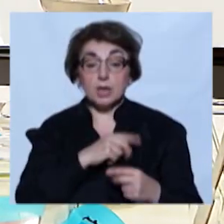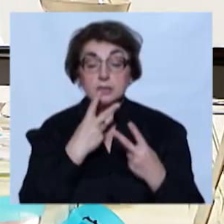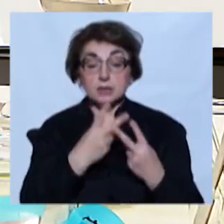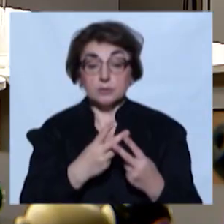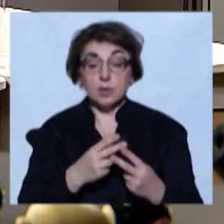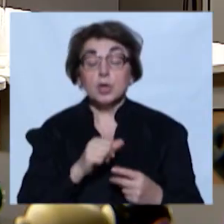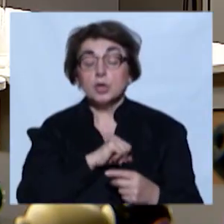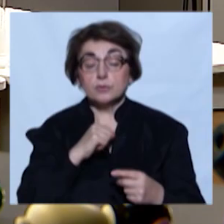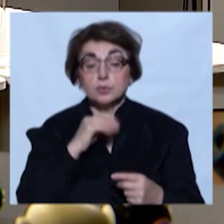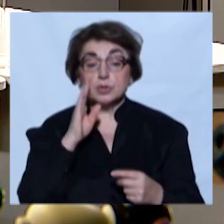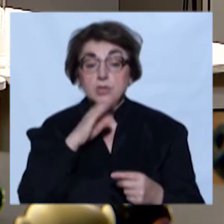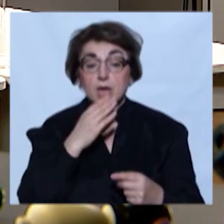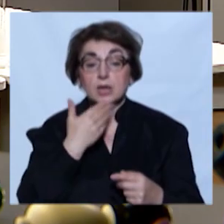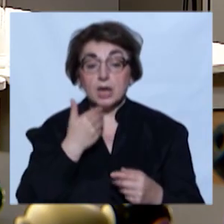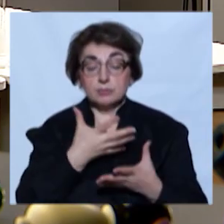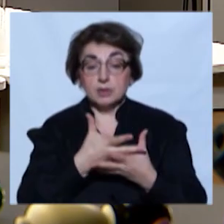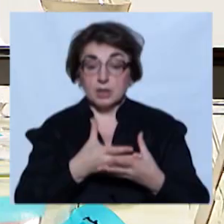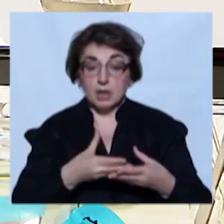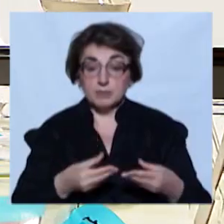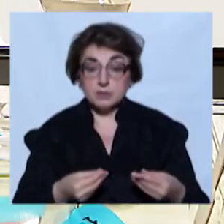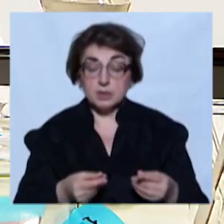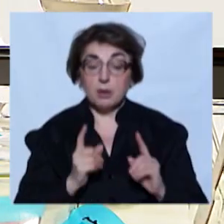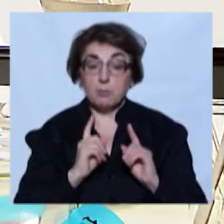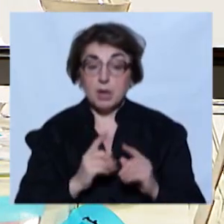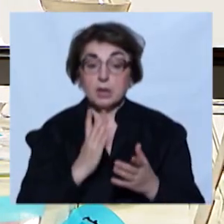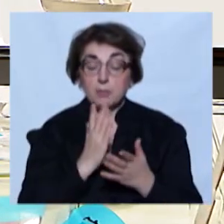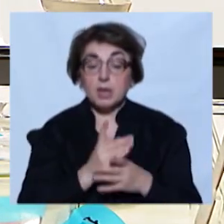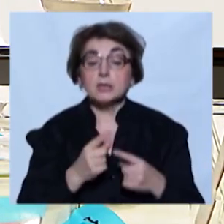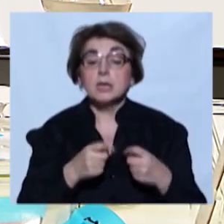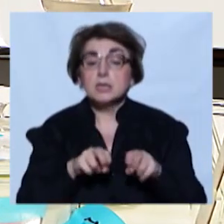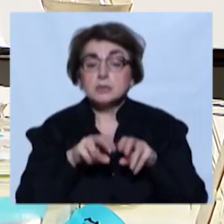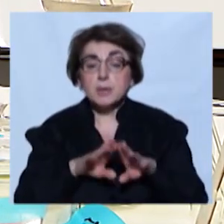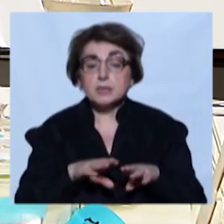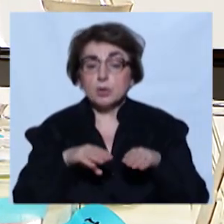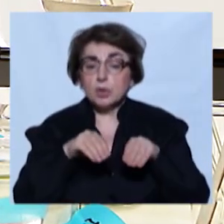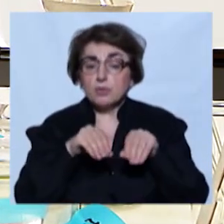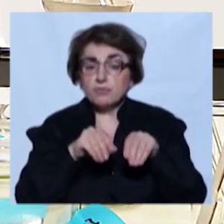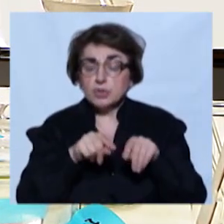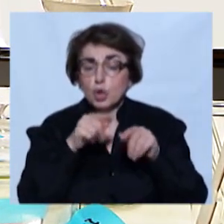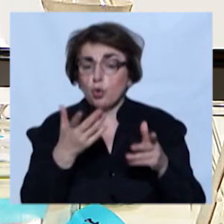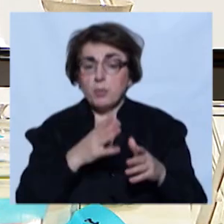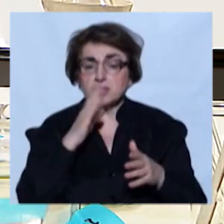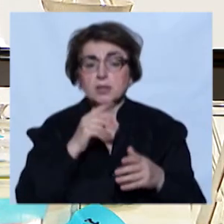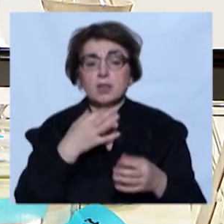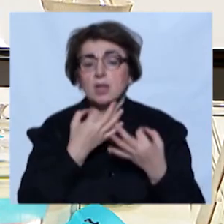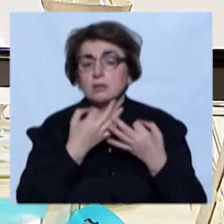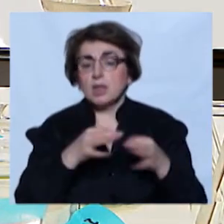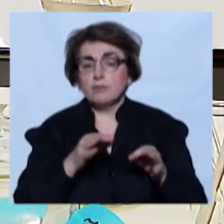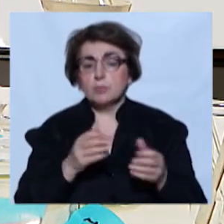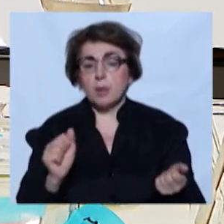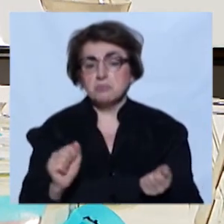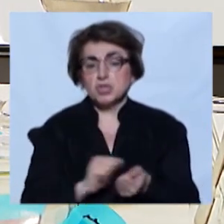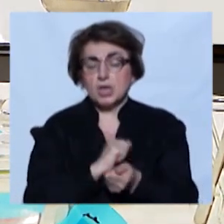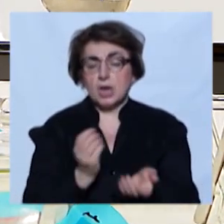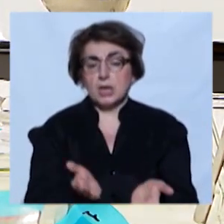კარგი გამხსნელია, უნიკალური გამხსნელია, მაგრამ არსებობს ისეთი ქვიშა, რომელიც წყლიდან შრალი ამოდის. დავაკვირდეთ მაგალითად ამ